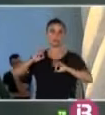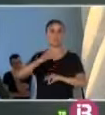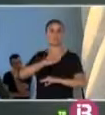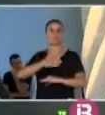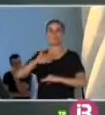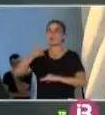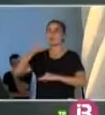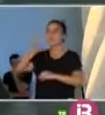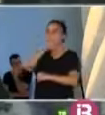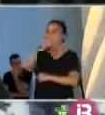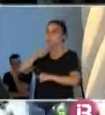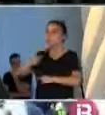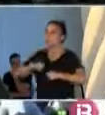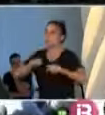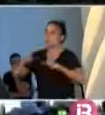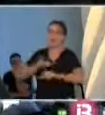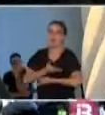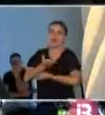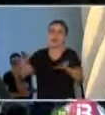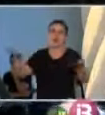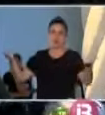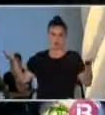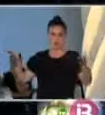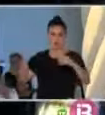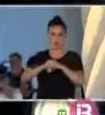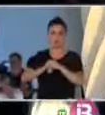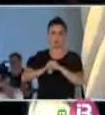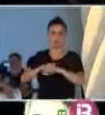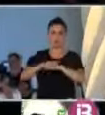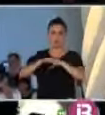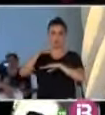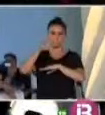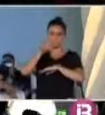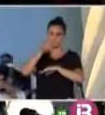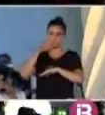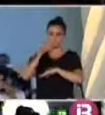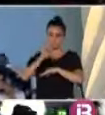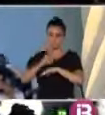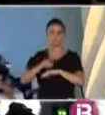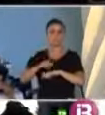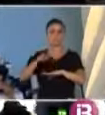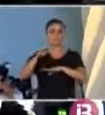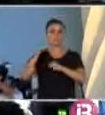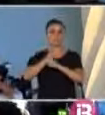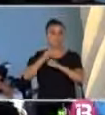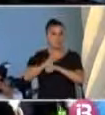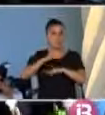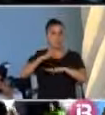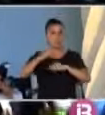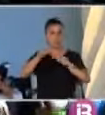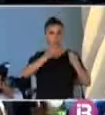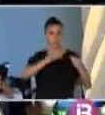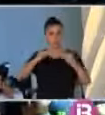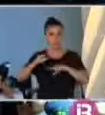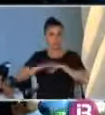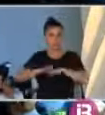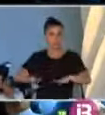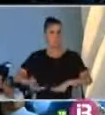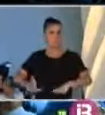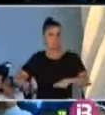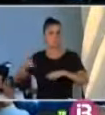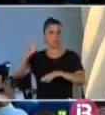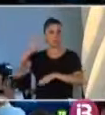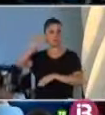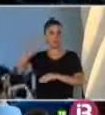nostre poble, la creença a ulls clucs en els menorquins, eivissans, formenterencs i mallorquins, en